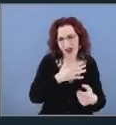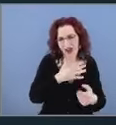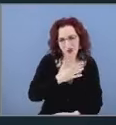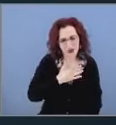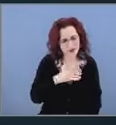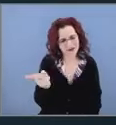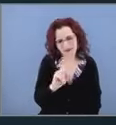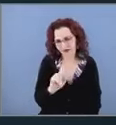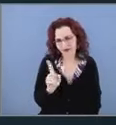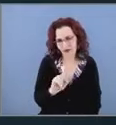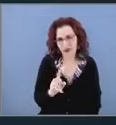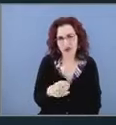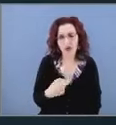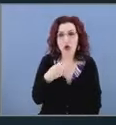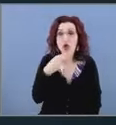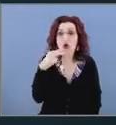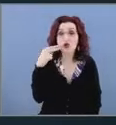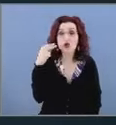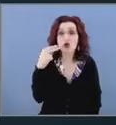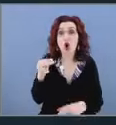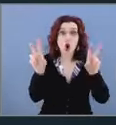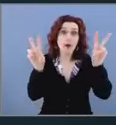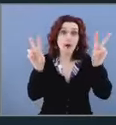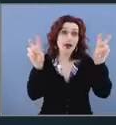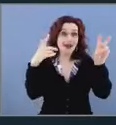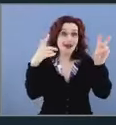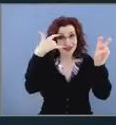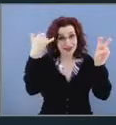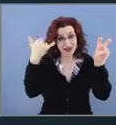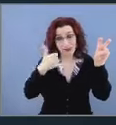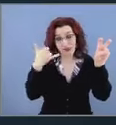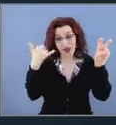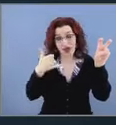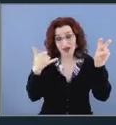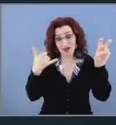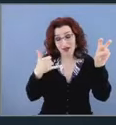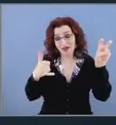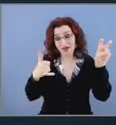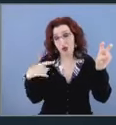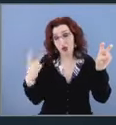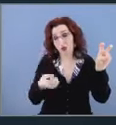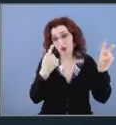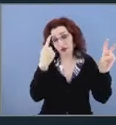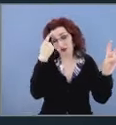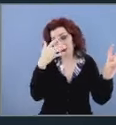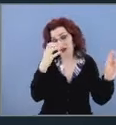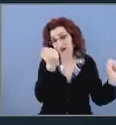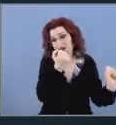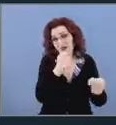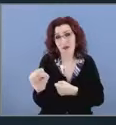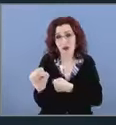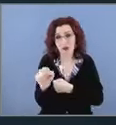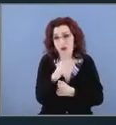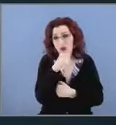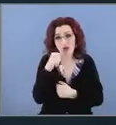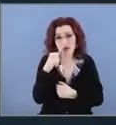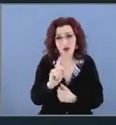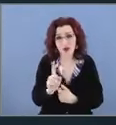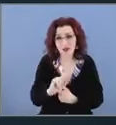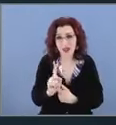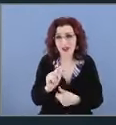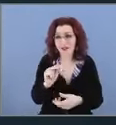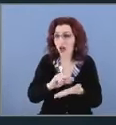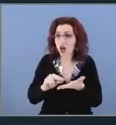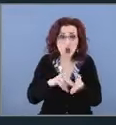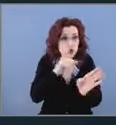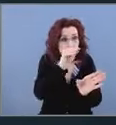e, diciamo, la reputazione che abbiamo diciamo, è tale che non dobbiamo andare scuola per scuola a fare questa cosa, ma in realtà